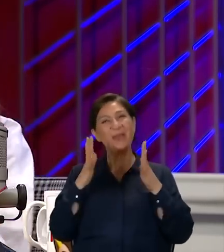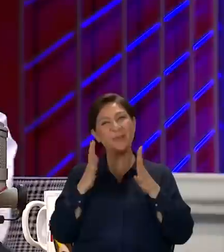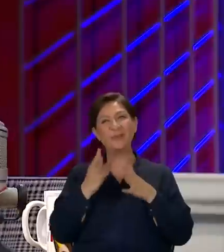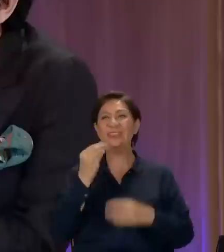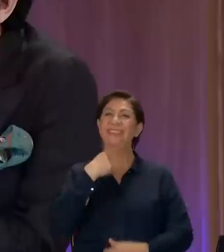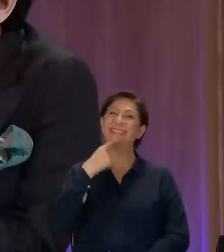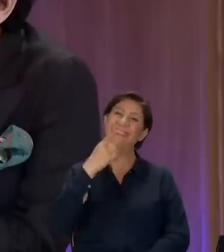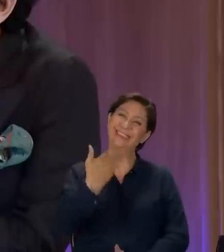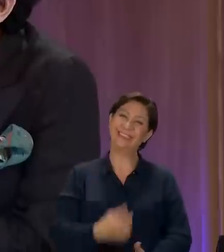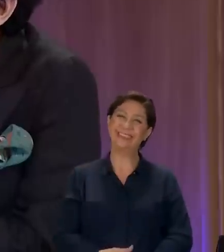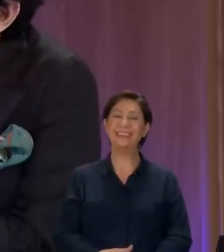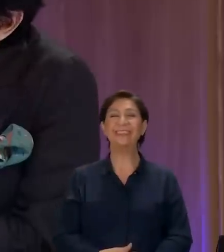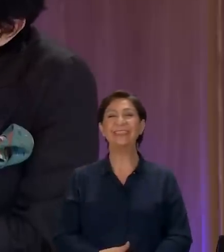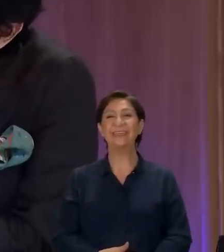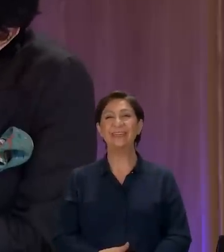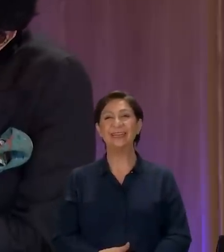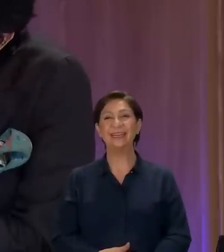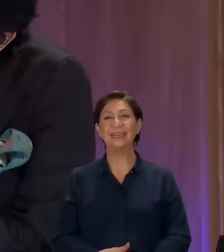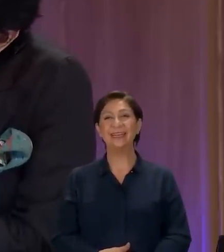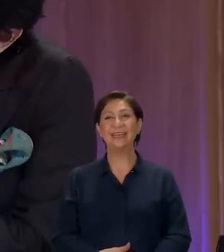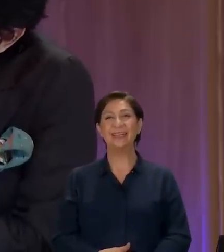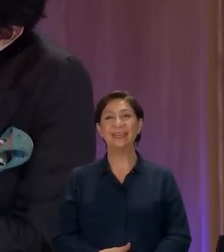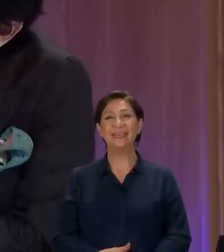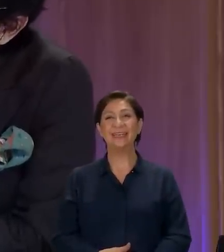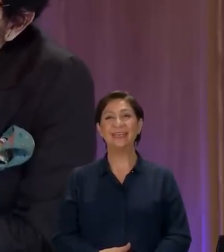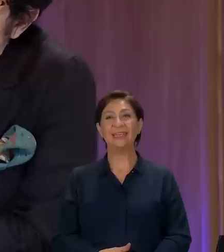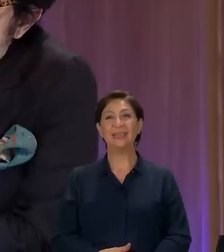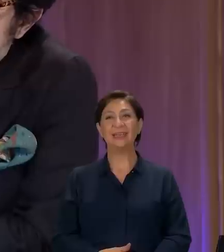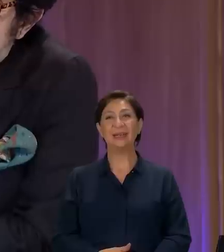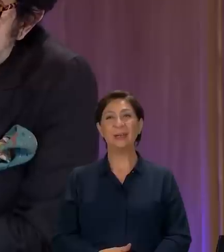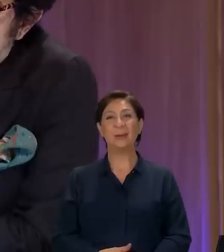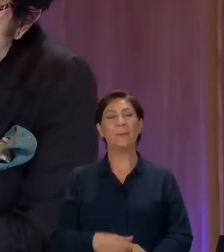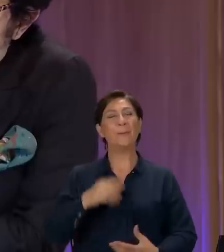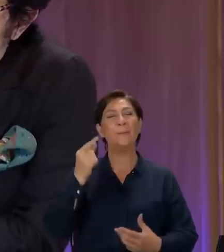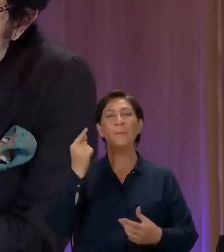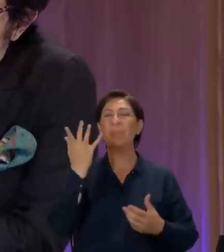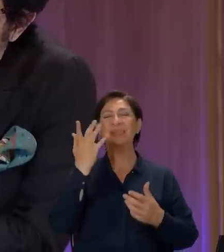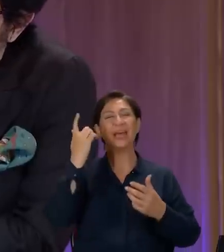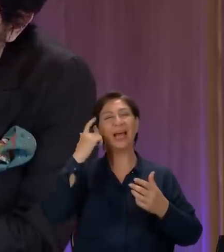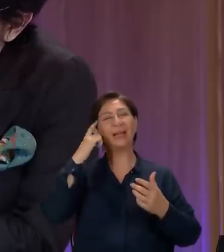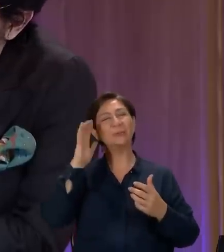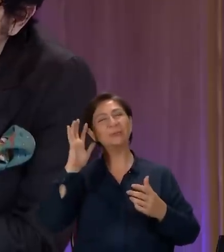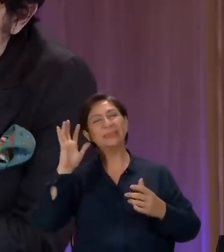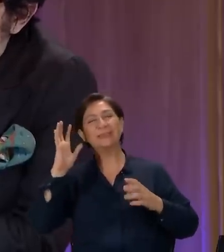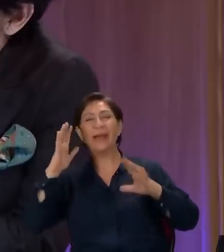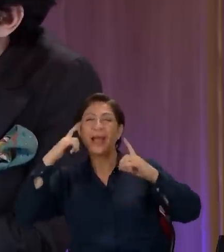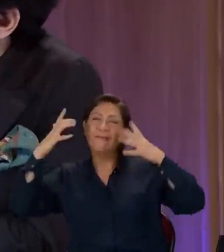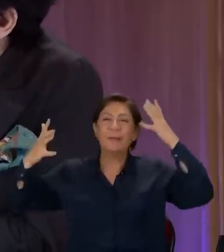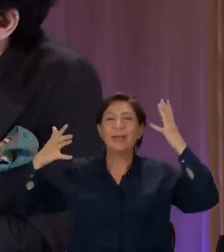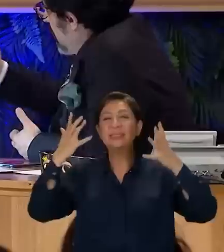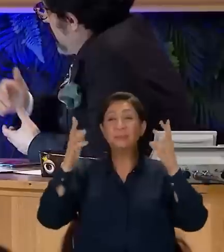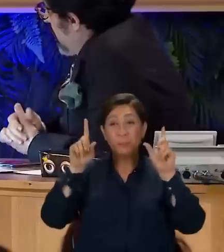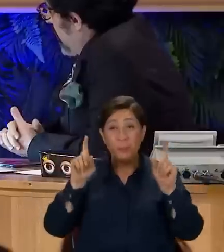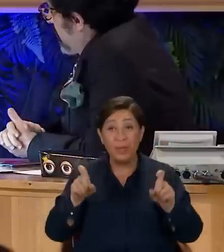Çok tatlısınız bir tanem. Şimdi bu yani biraz böyle aklım uçuk kaçık mı yoksa